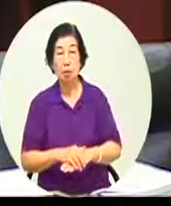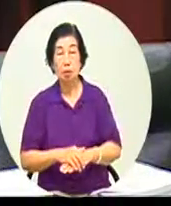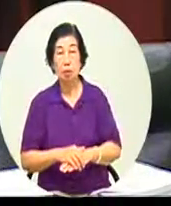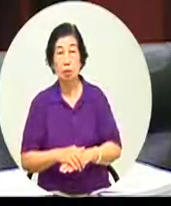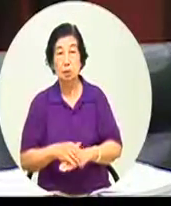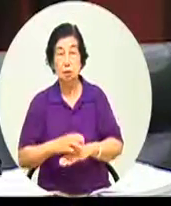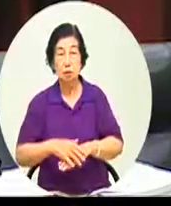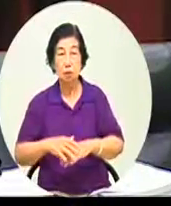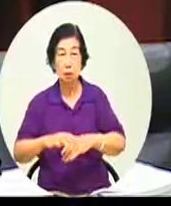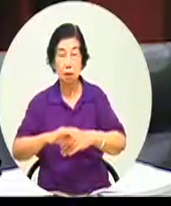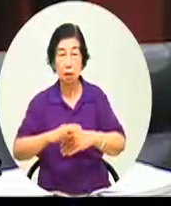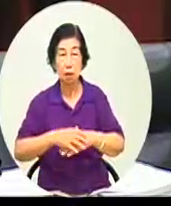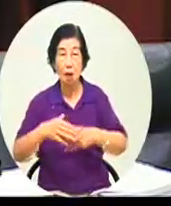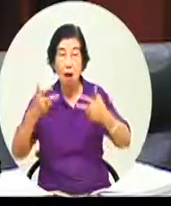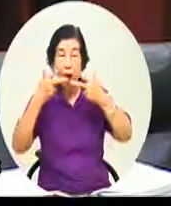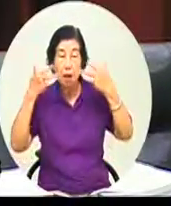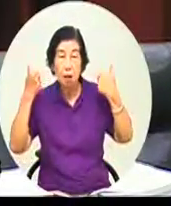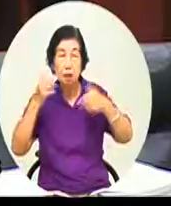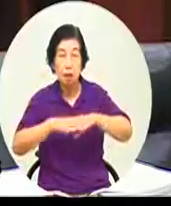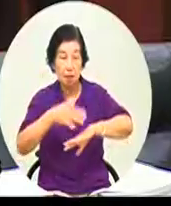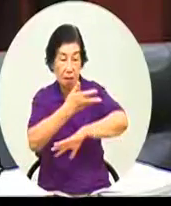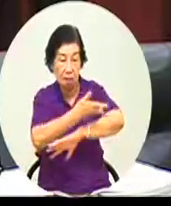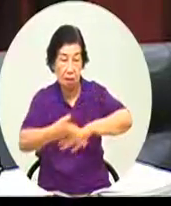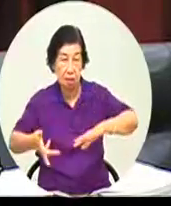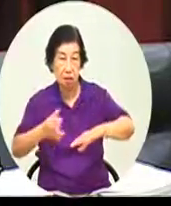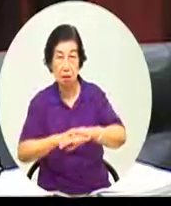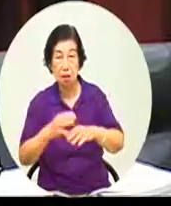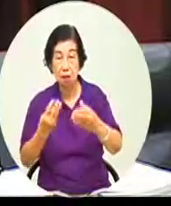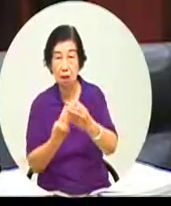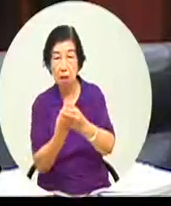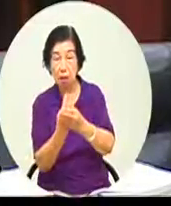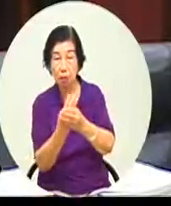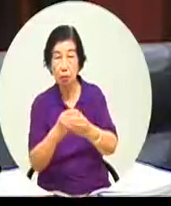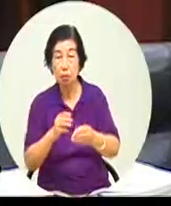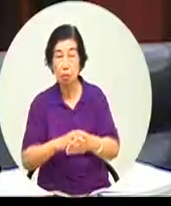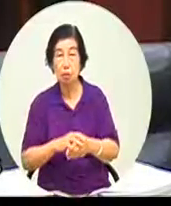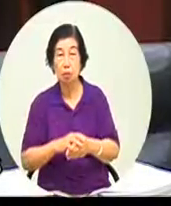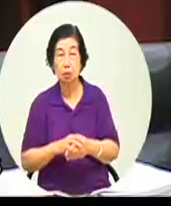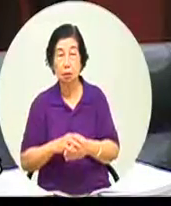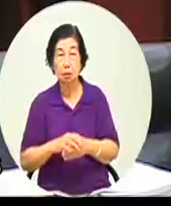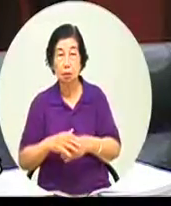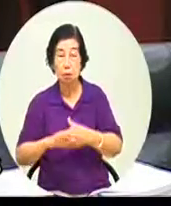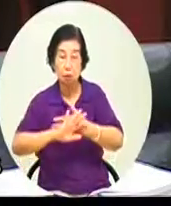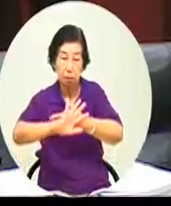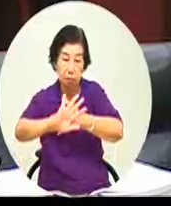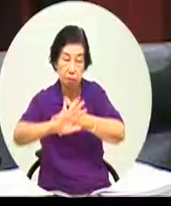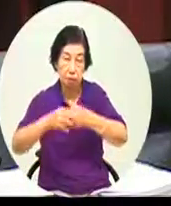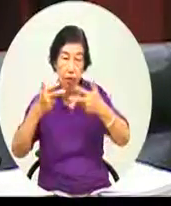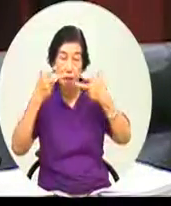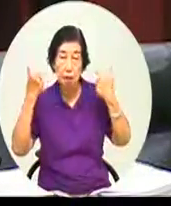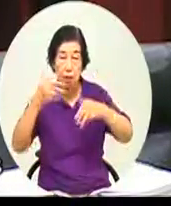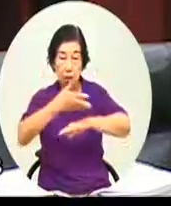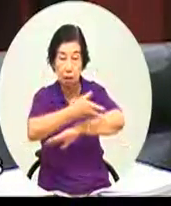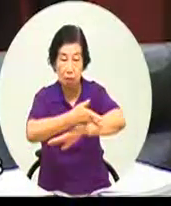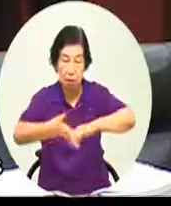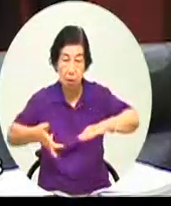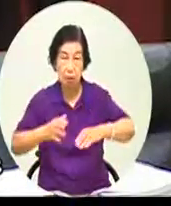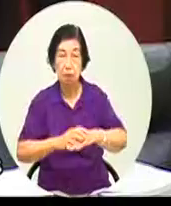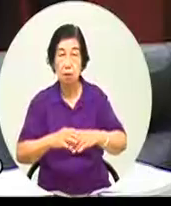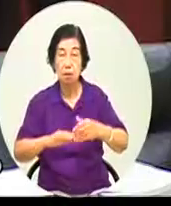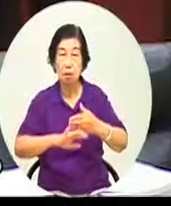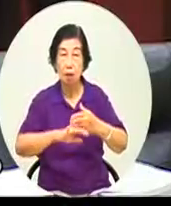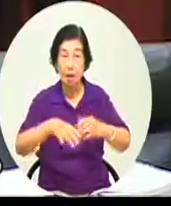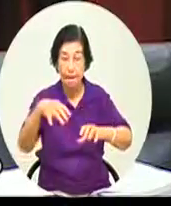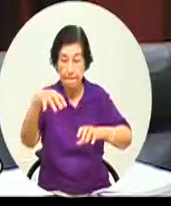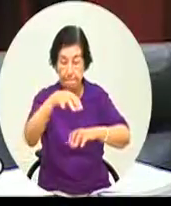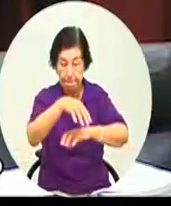泉，你啊多所讲的国南，伊嘛位伫亚溪边啊啦吼。我迄天嘛含恁的联络员讲，恁有